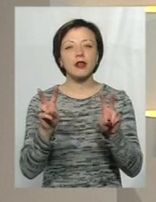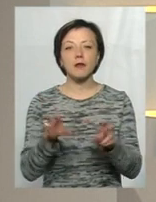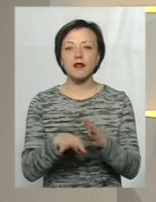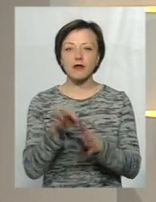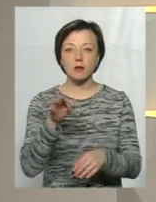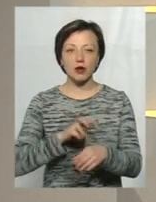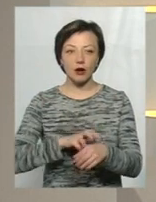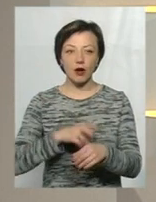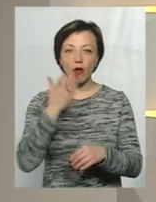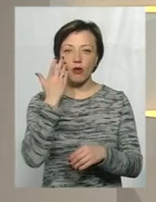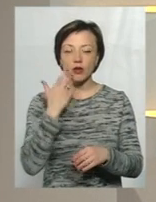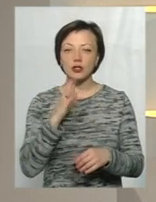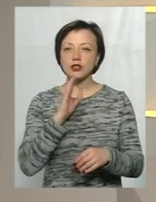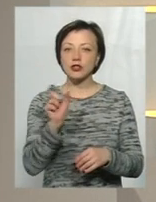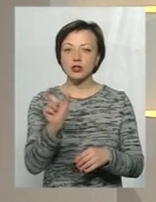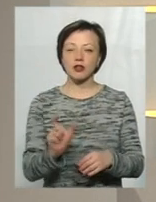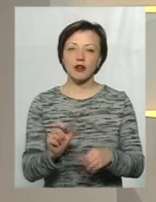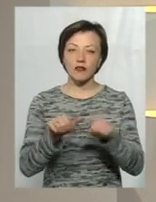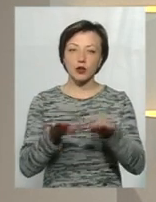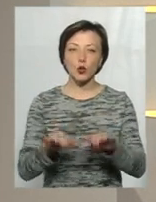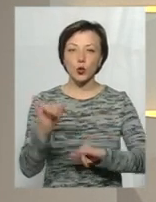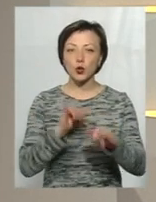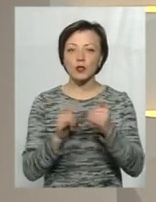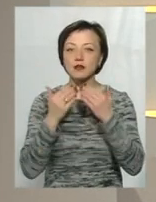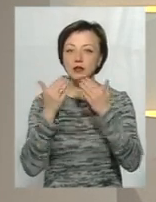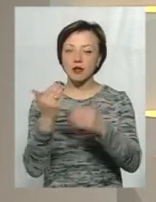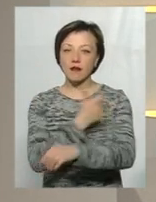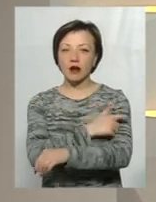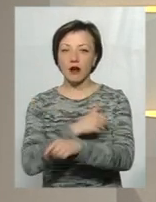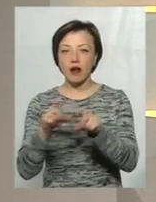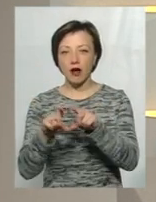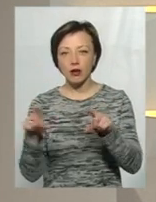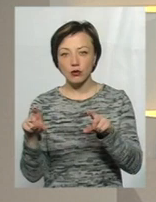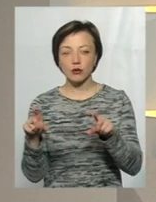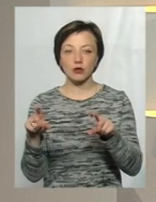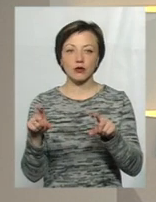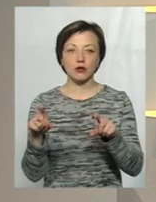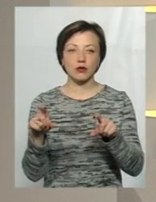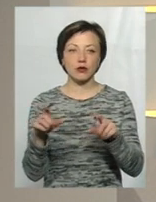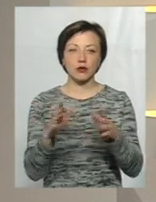При тому, коли жінка вирішує, куди ж все-таки йти? В лікарню, в заклад